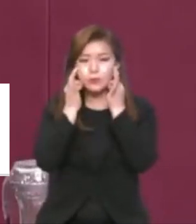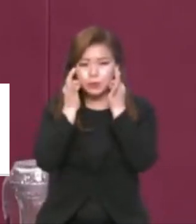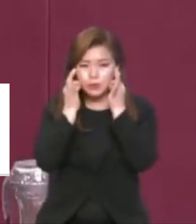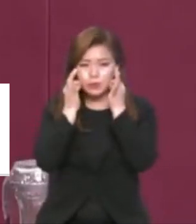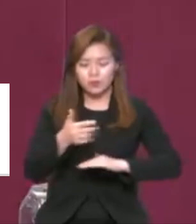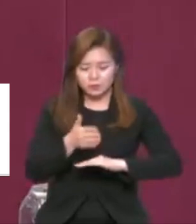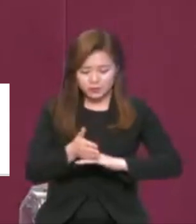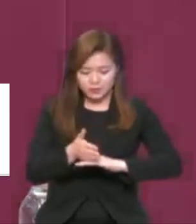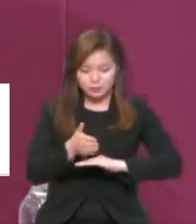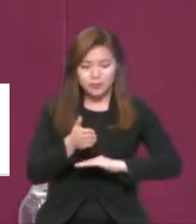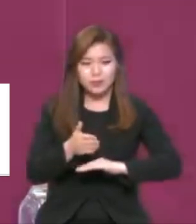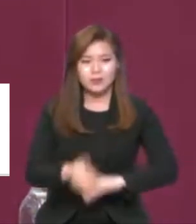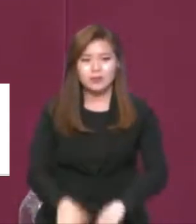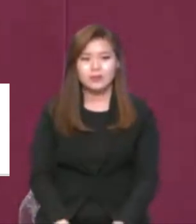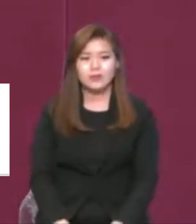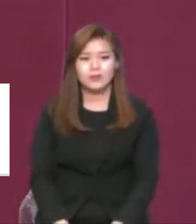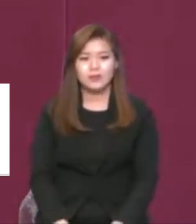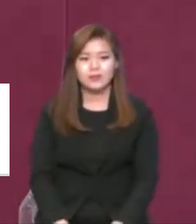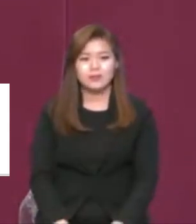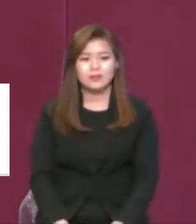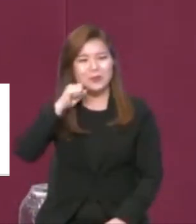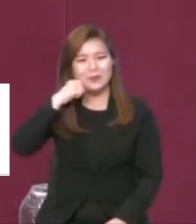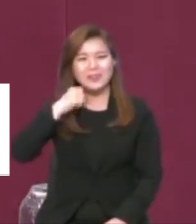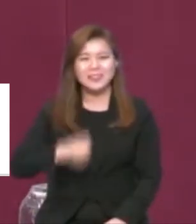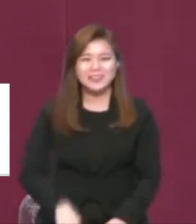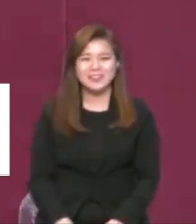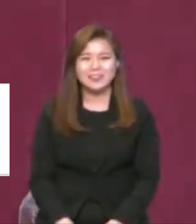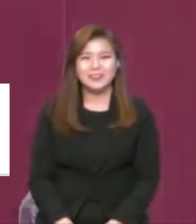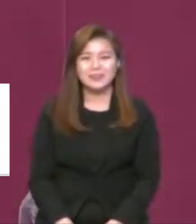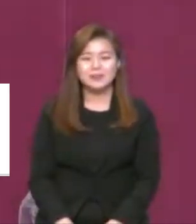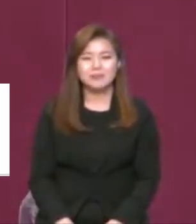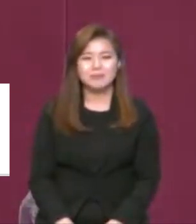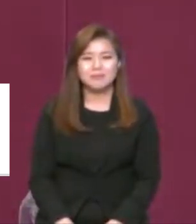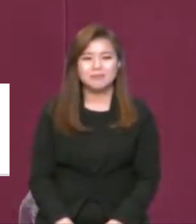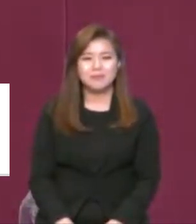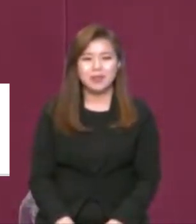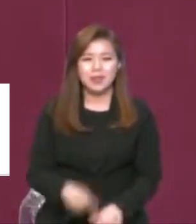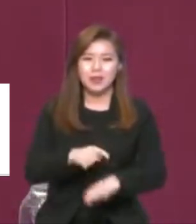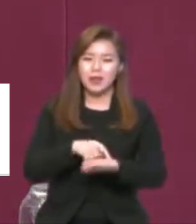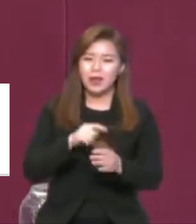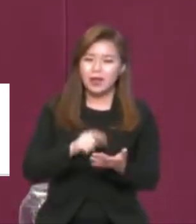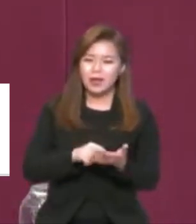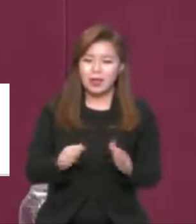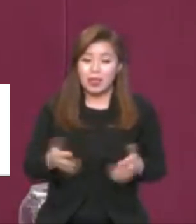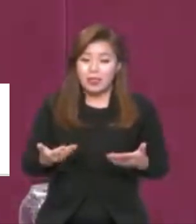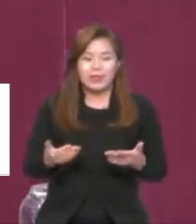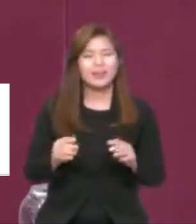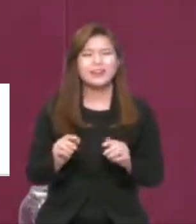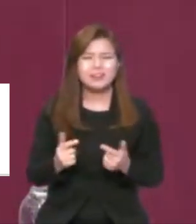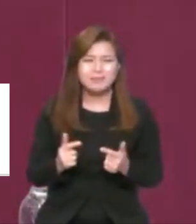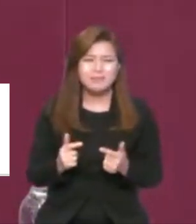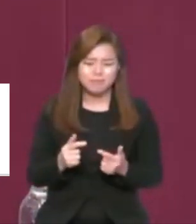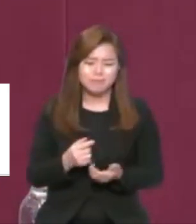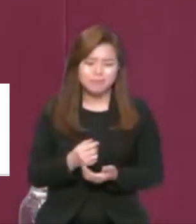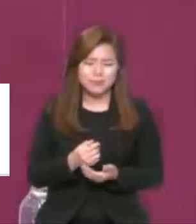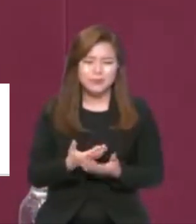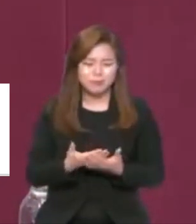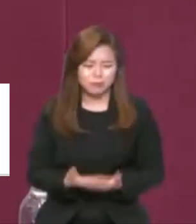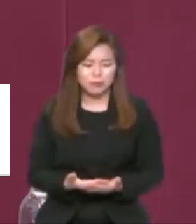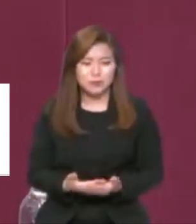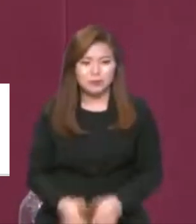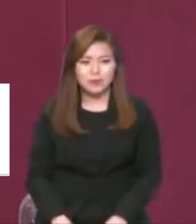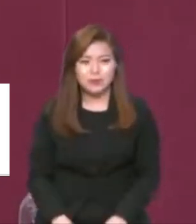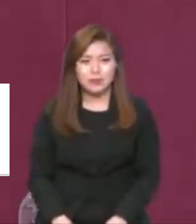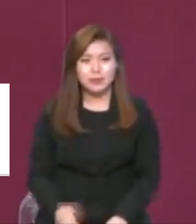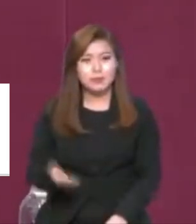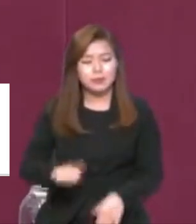다하겠습니다. 위원장 이름이 굉장히 깁니다. 마음이 가볍진 않습니다. 하지만 이런 때일수록 국민이 원하는